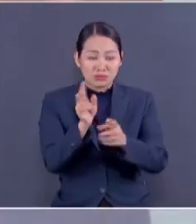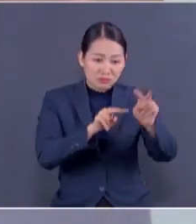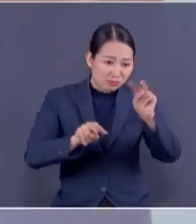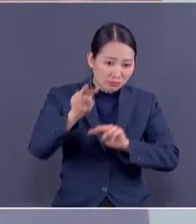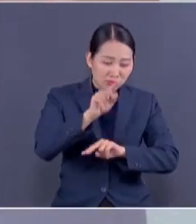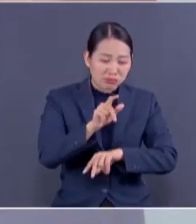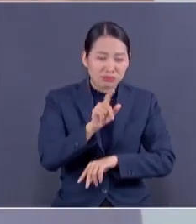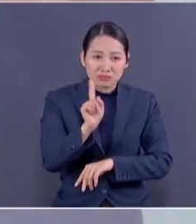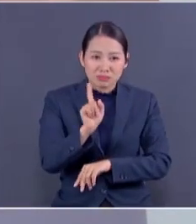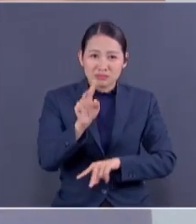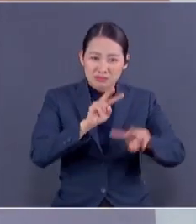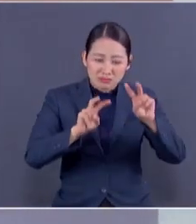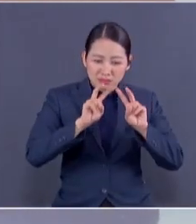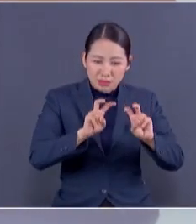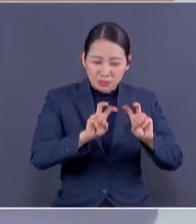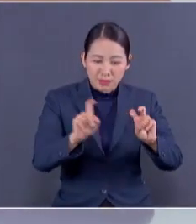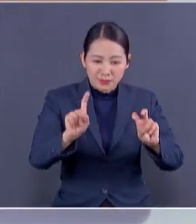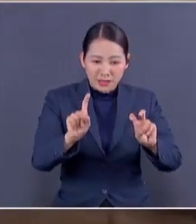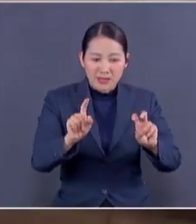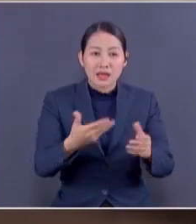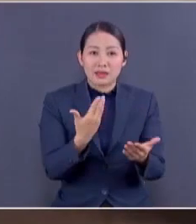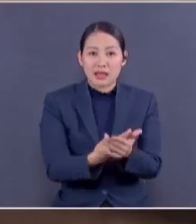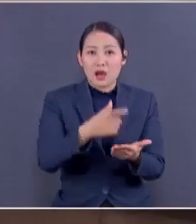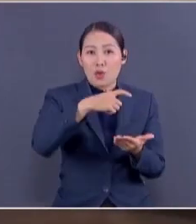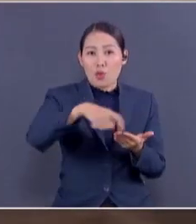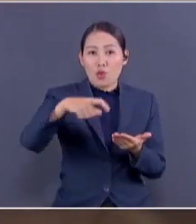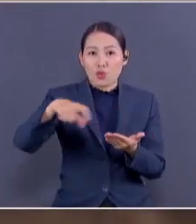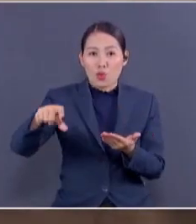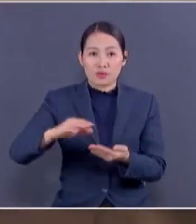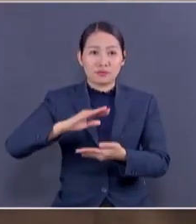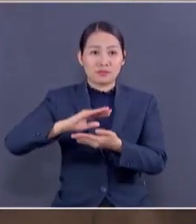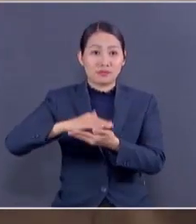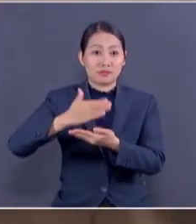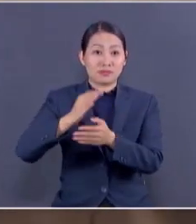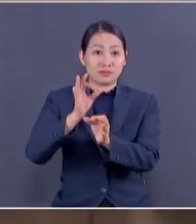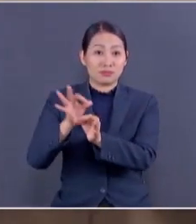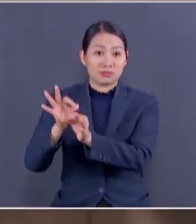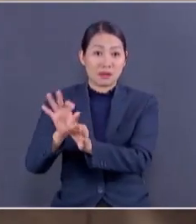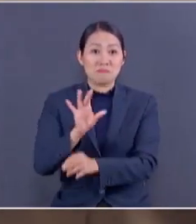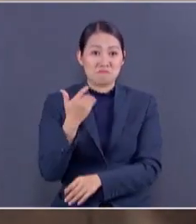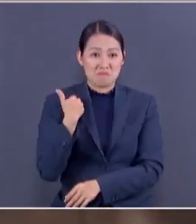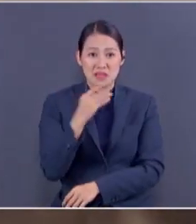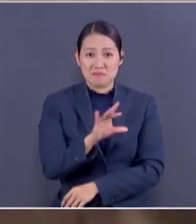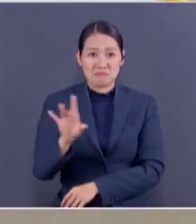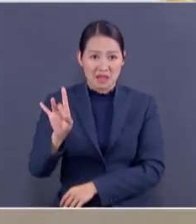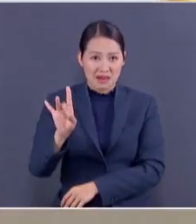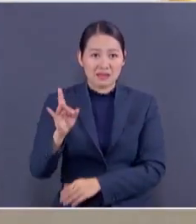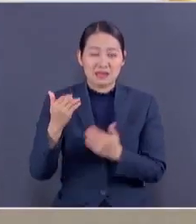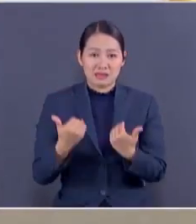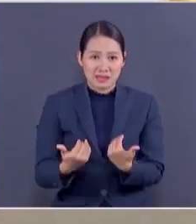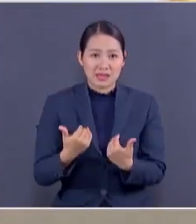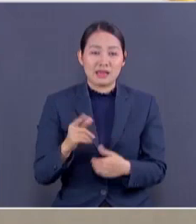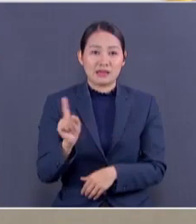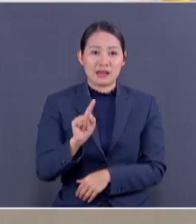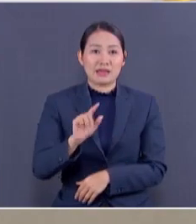ง call center ว่าได้โอนเงินไปยังบัญชีม้าทั้งหมด8บัญชีซึ่งตำรวจสามารถออกหมายจับบัญชีม้าได้แล้ว5บัญชีใน8